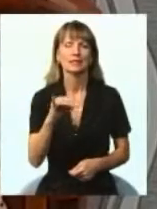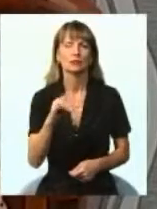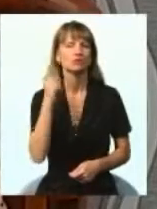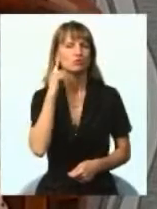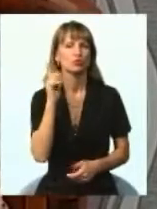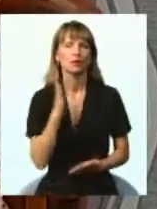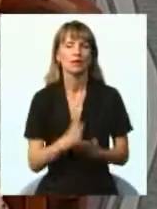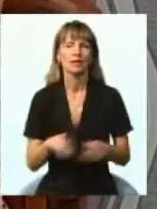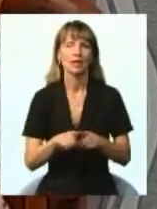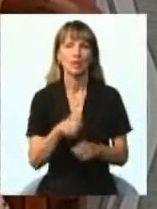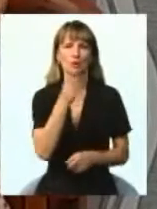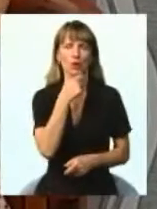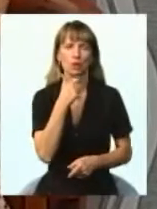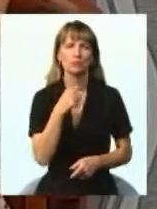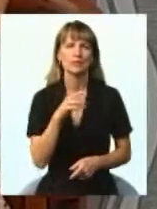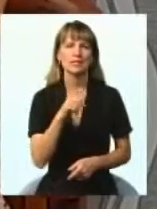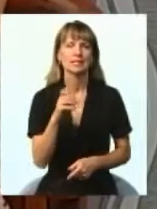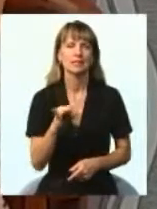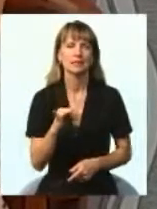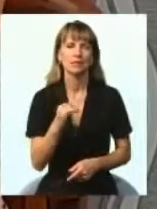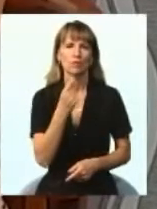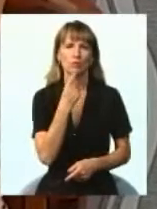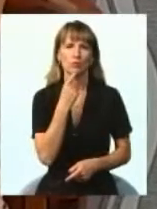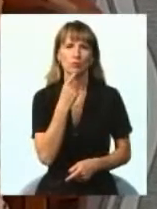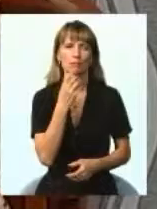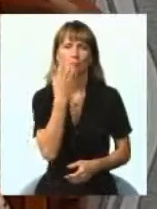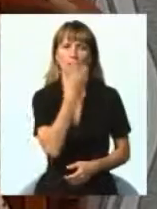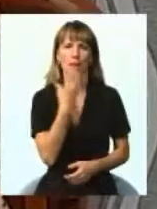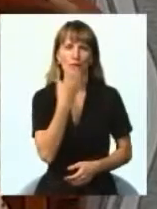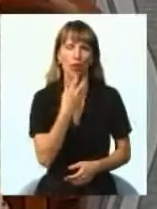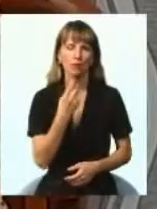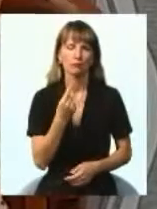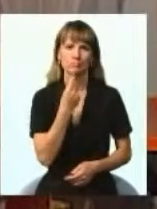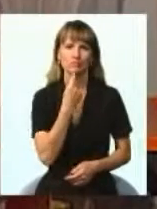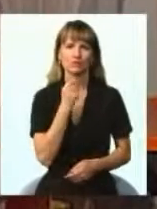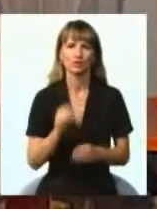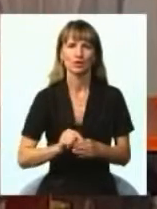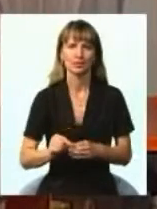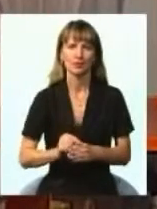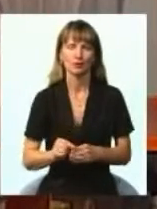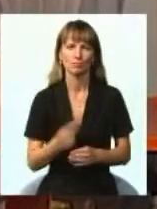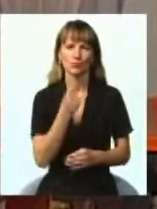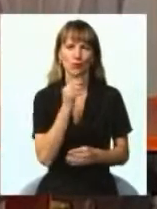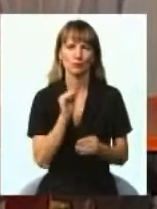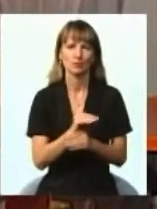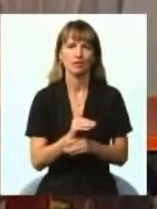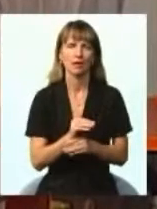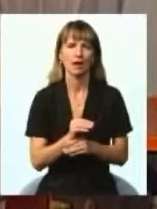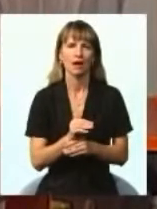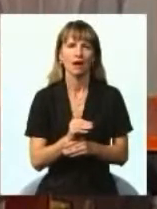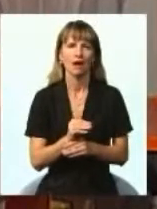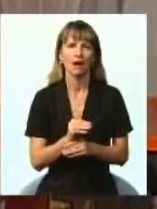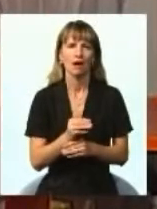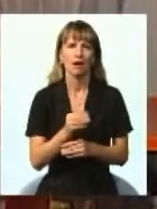таке морозиво зі смаком томату, зі смаком чеснику, зі смаком цибулі навіть є морозиво. Як